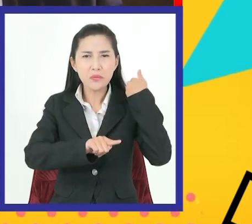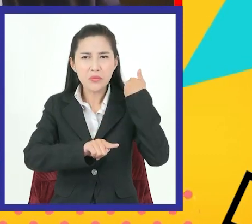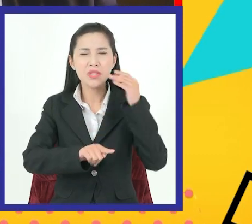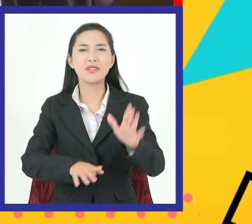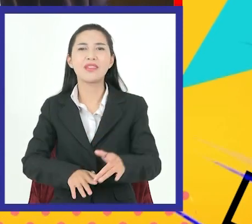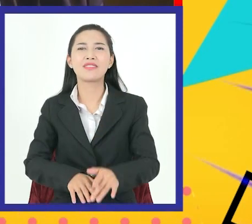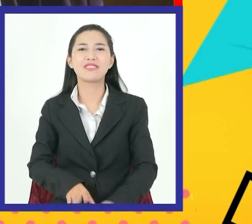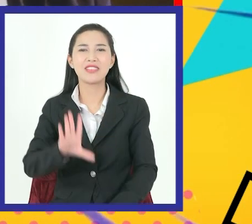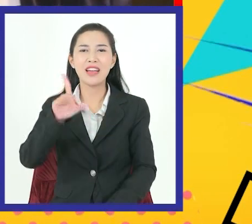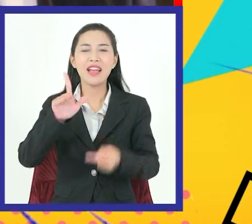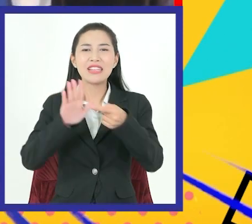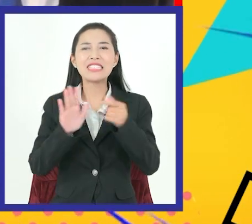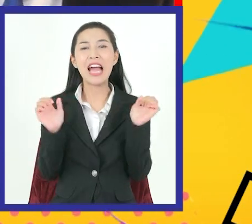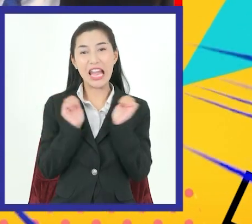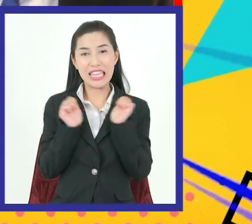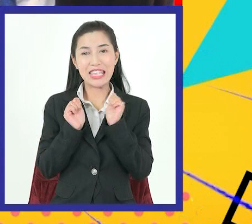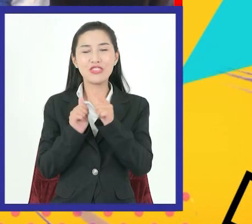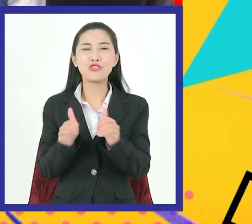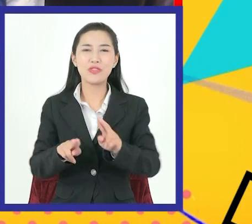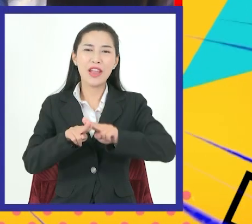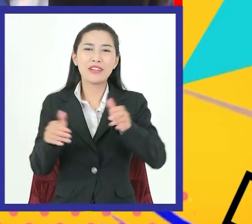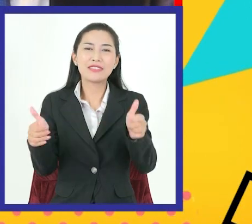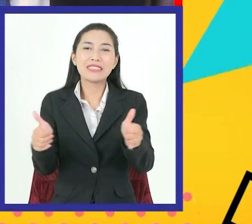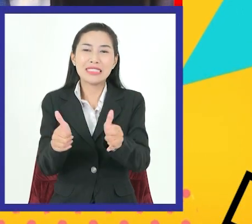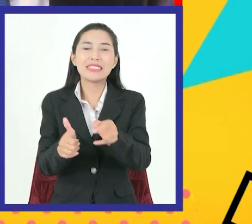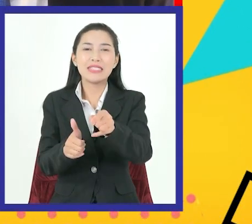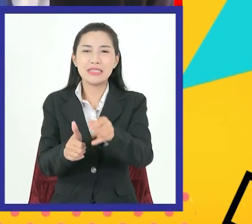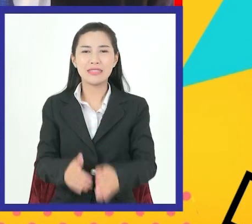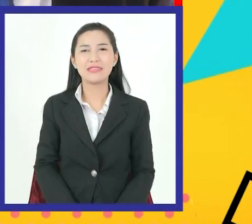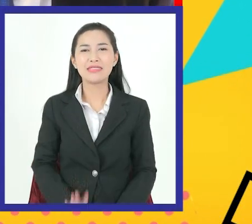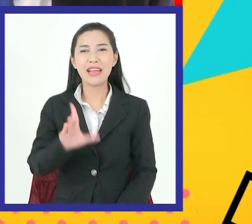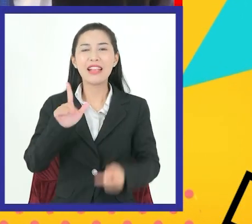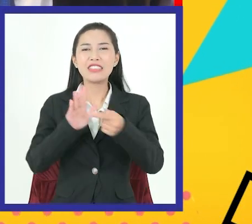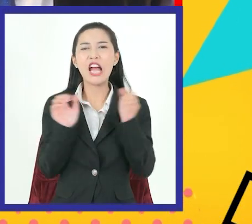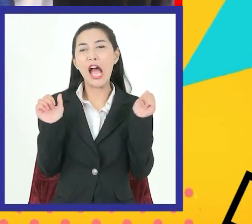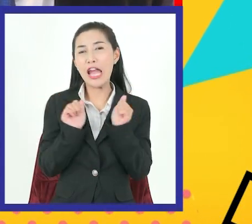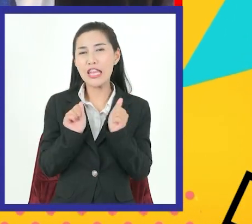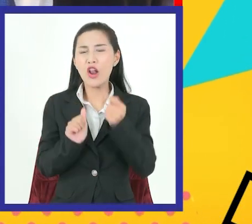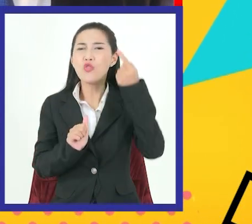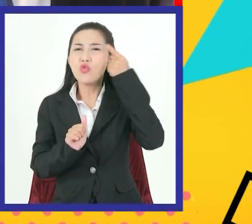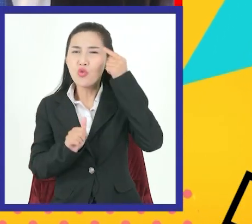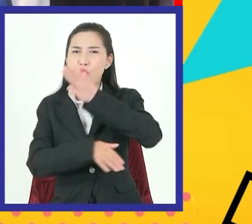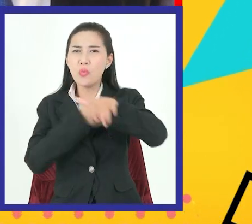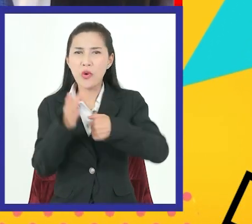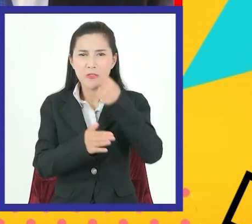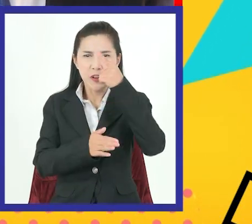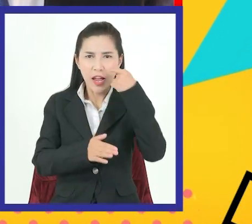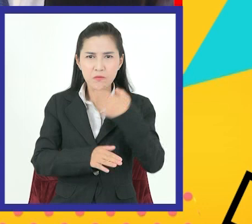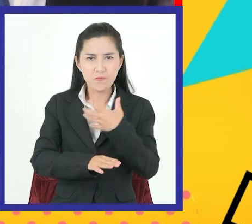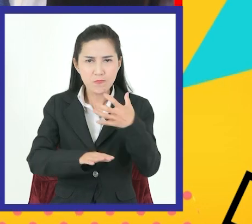เย็นนะครับอยู่ข้างๆผมนี่นะครับท่านชายเย็นเนี่ยรู้หมดนะครับว่าใครเป็นผู้มีอิทธิพล